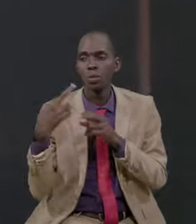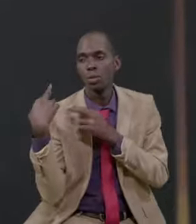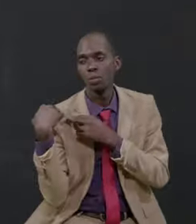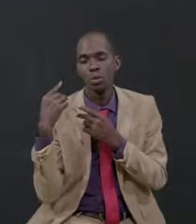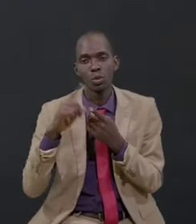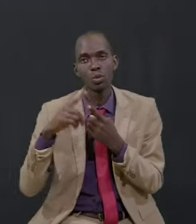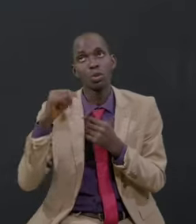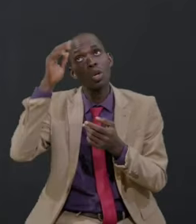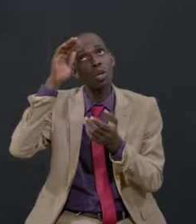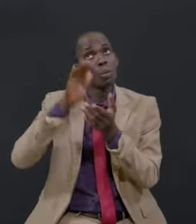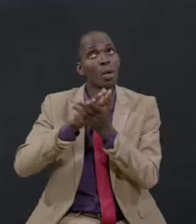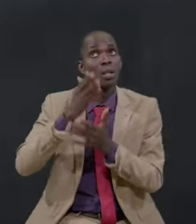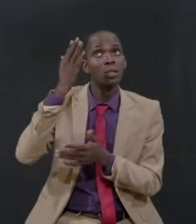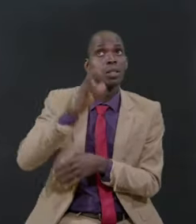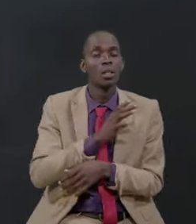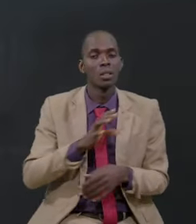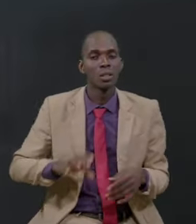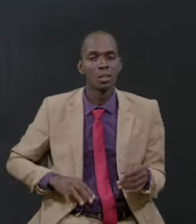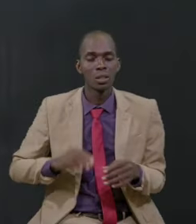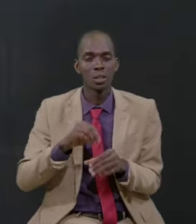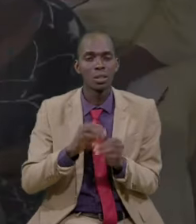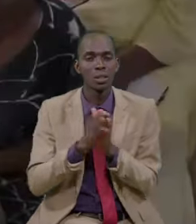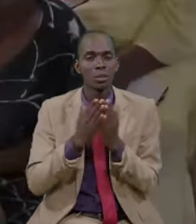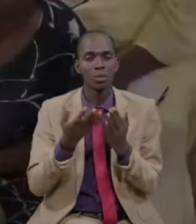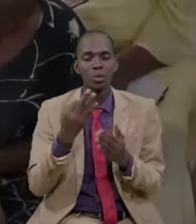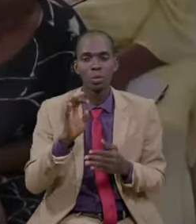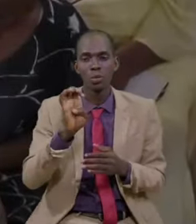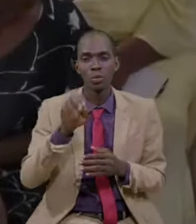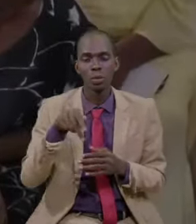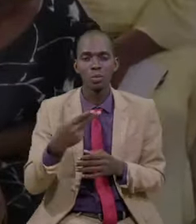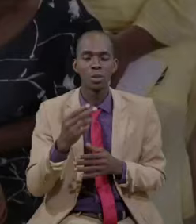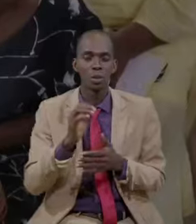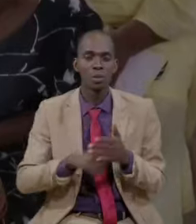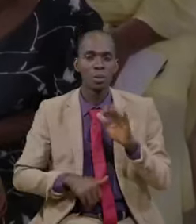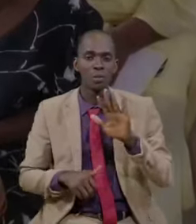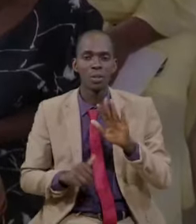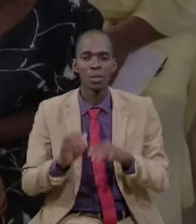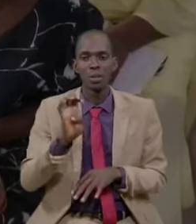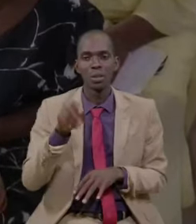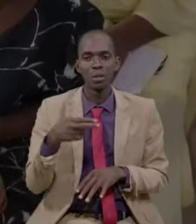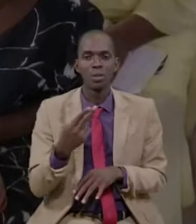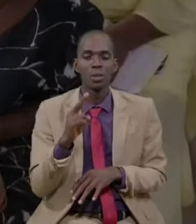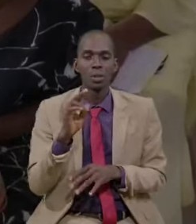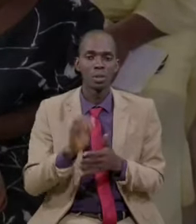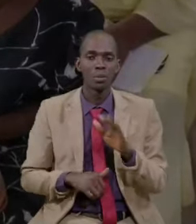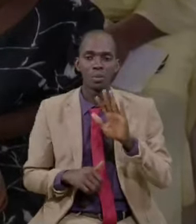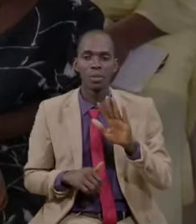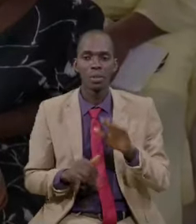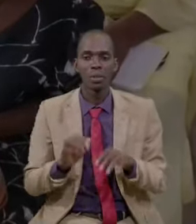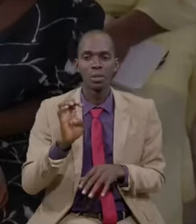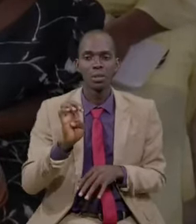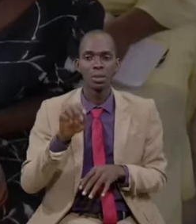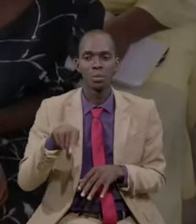de l'époux. En Éphésiens au chapitre 5, nourrir l'épouse par le pain de